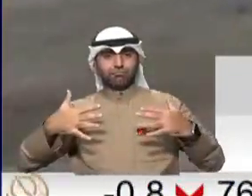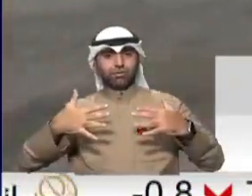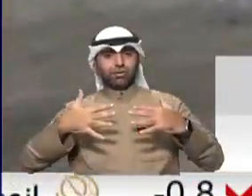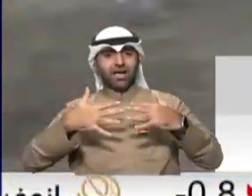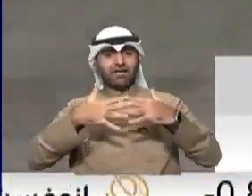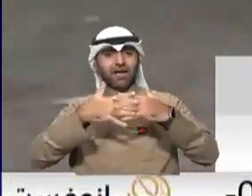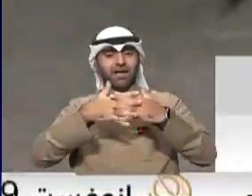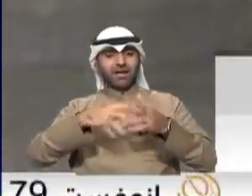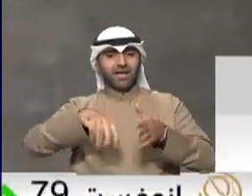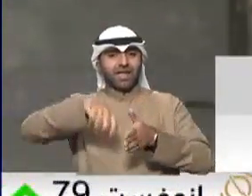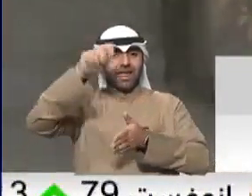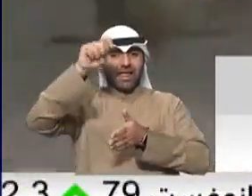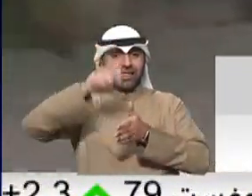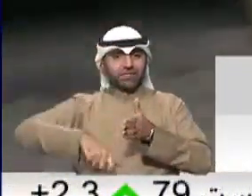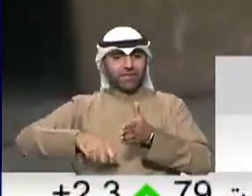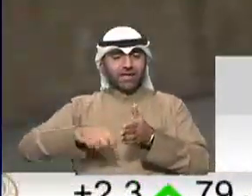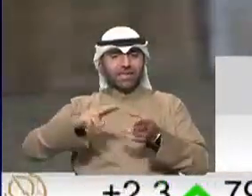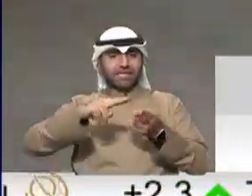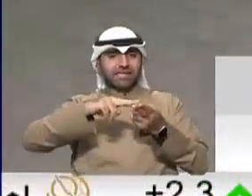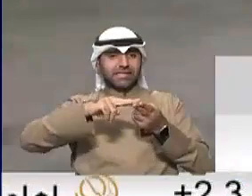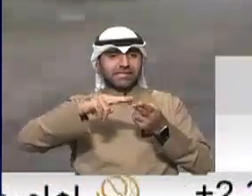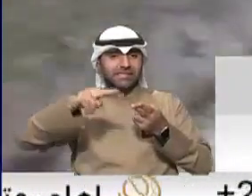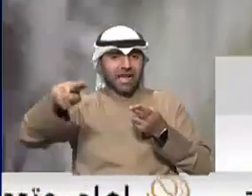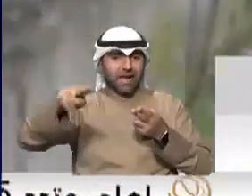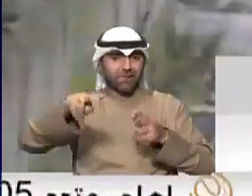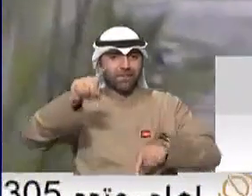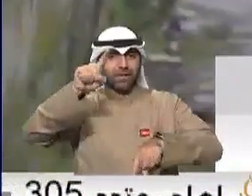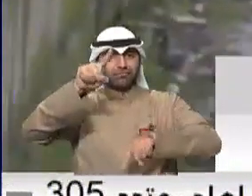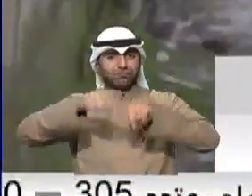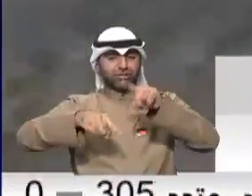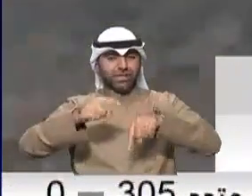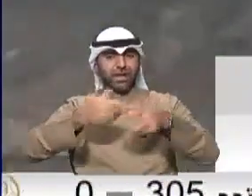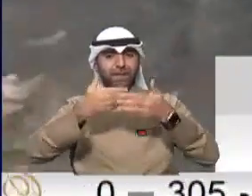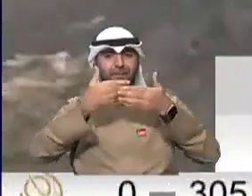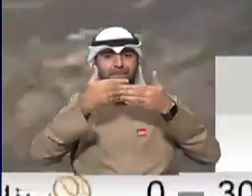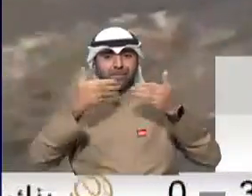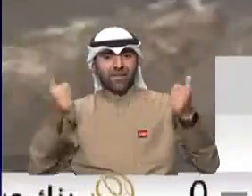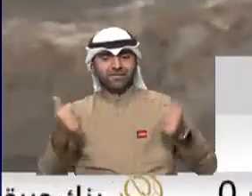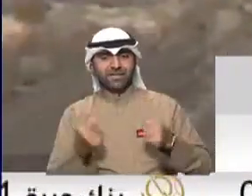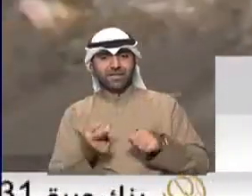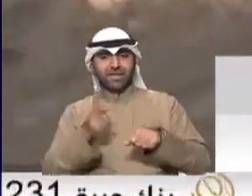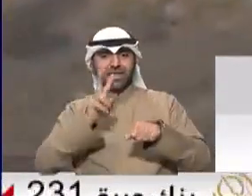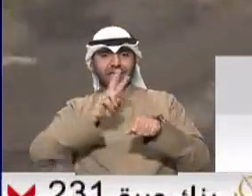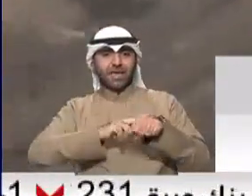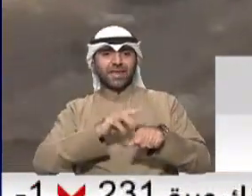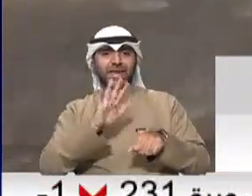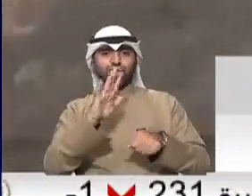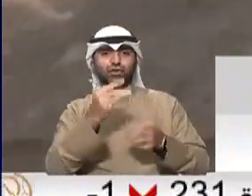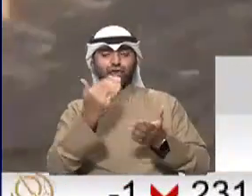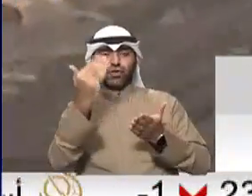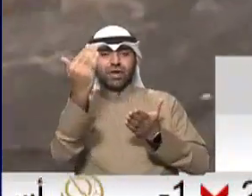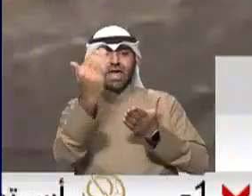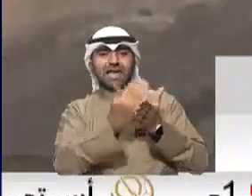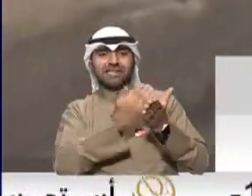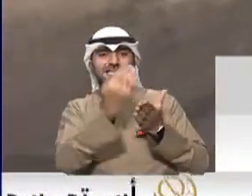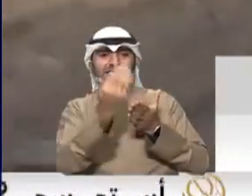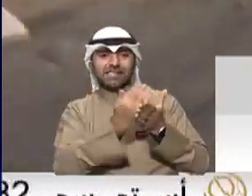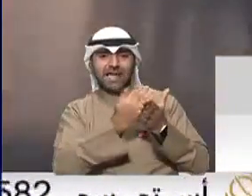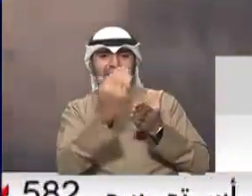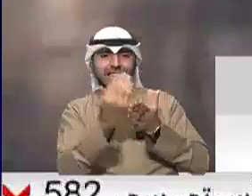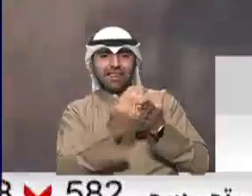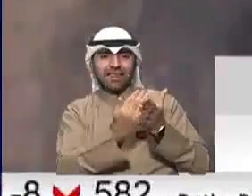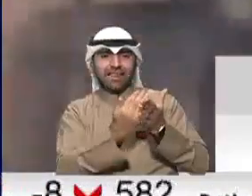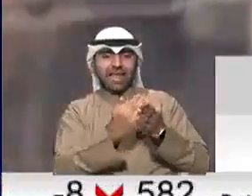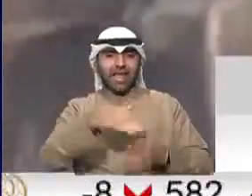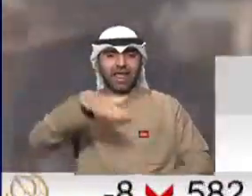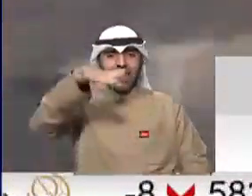الأولى، يستهدف كما قلت بالضبط الضغط على الغرب وكسب التعاطف الدولي